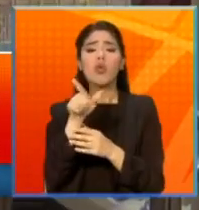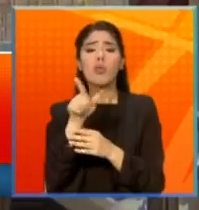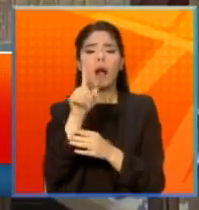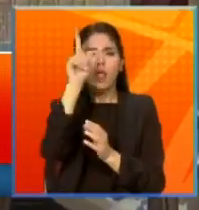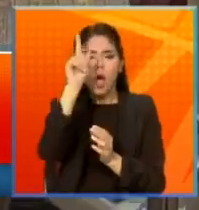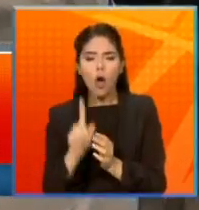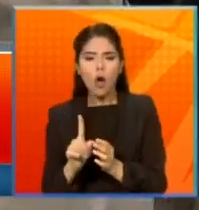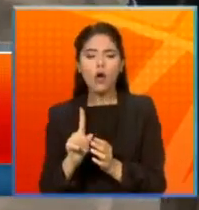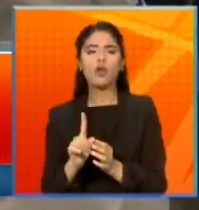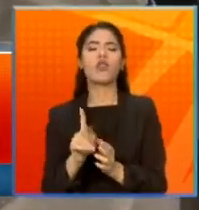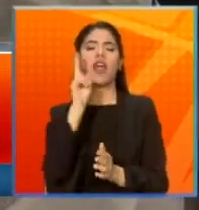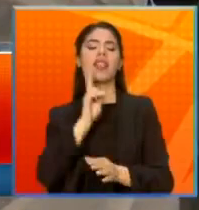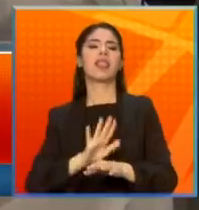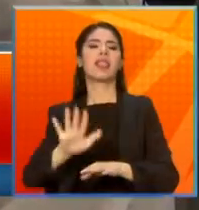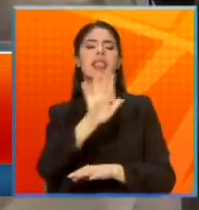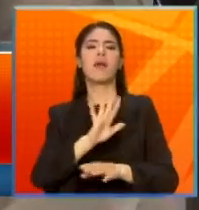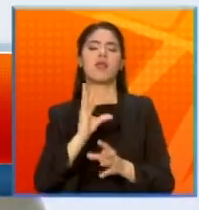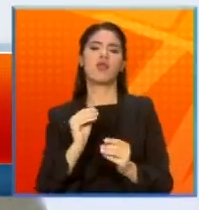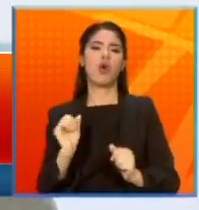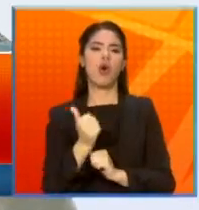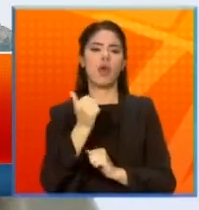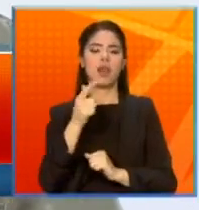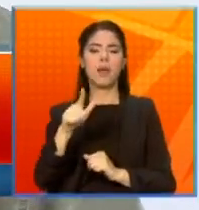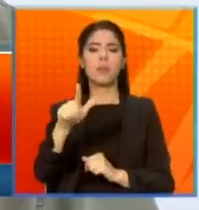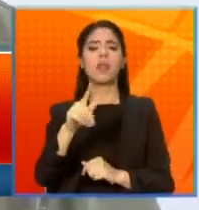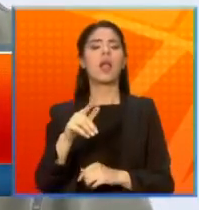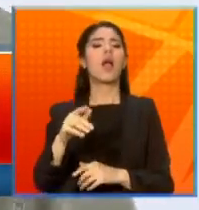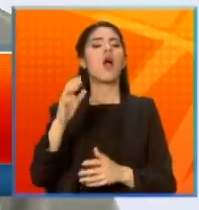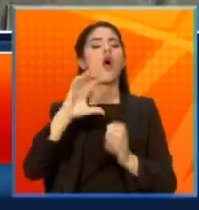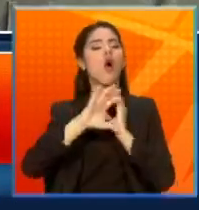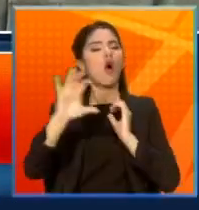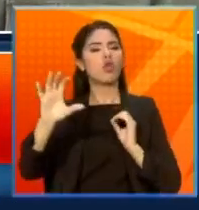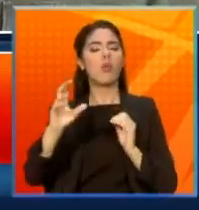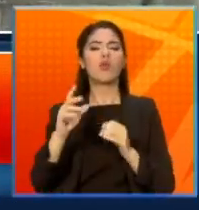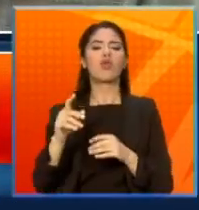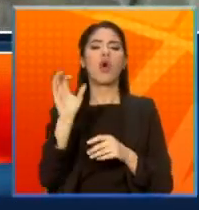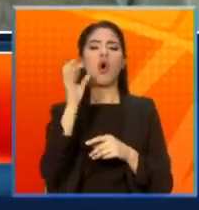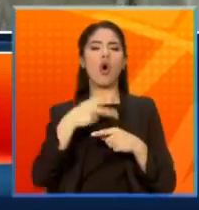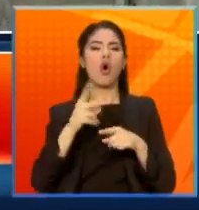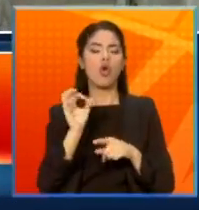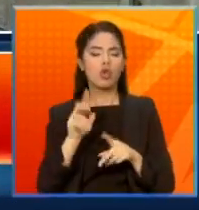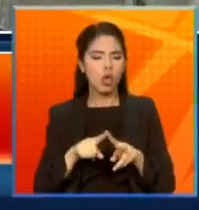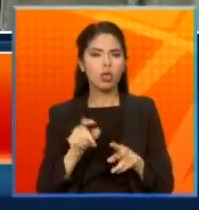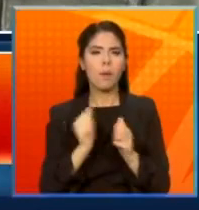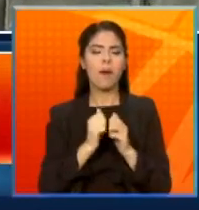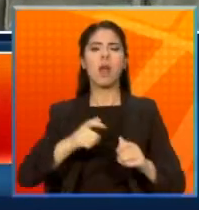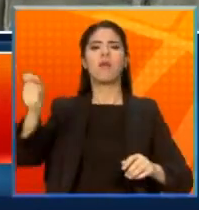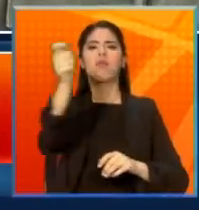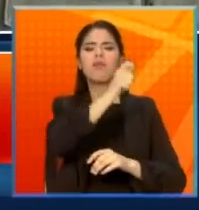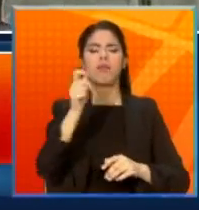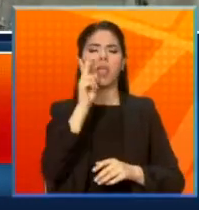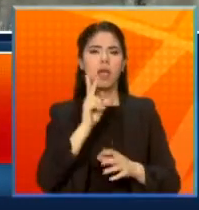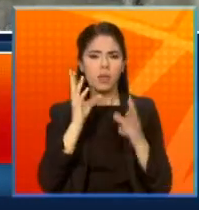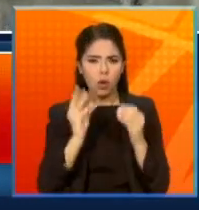tedbirlerin başında hijyene çok dikkat etmek olmalı. Otobüsleri ozonla steril edebilirsiniz. Özellikle burnun ön tarafına kolonize oluyor.